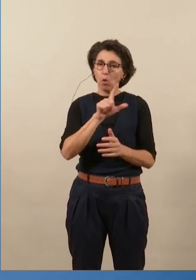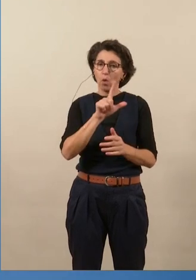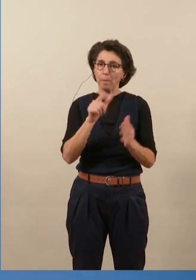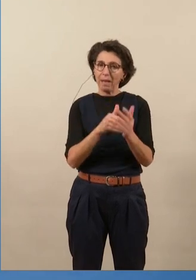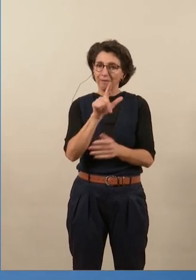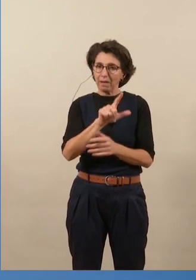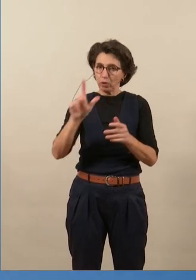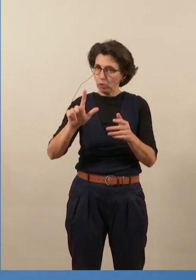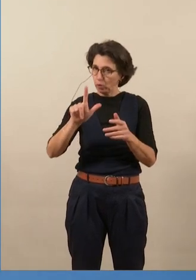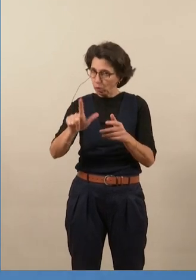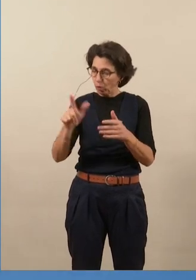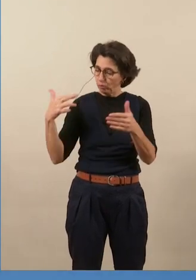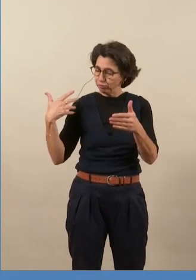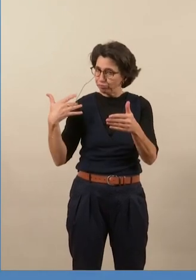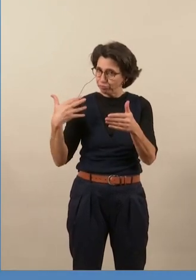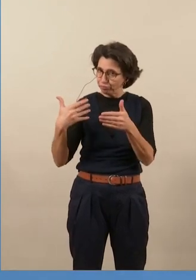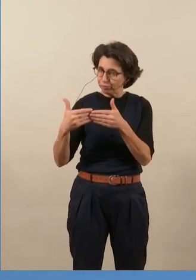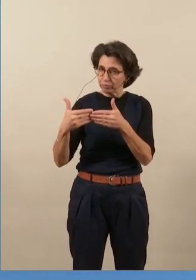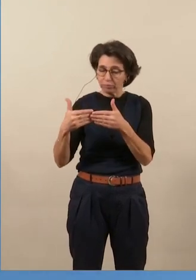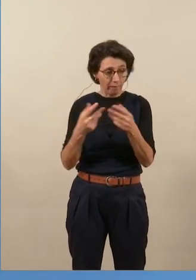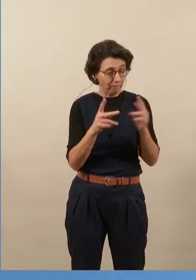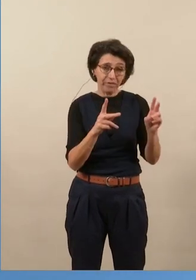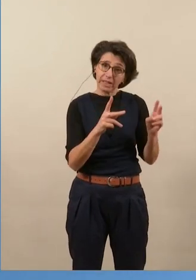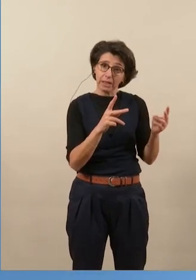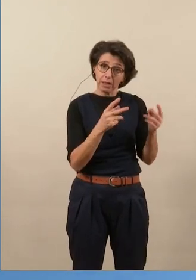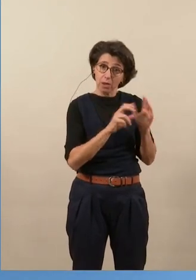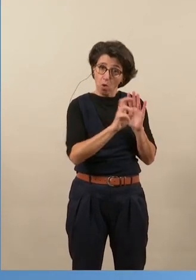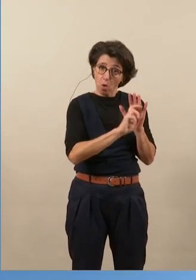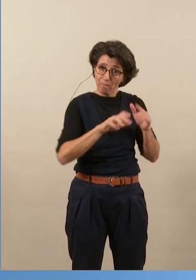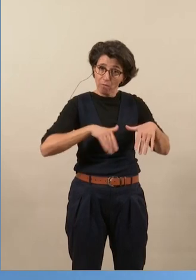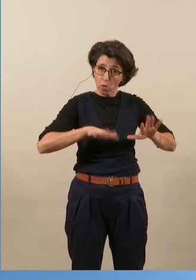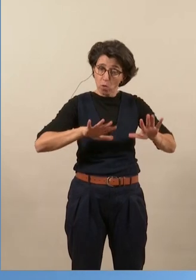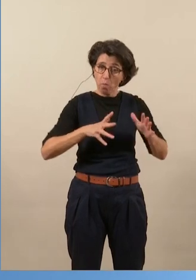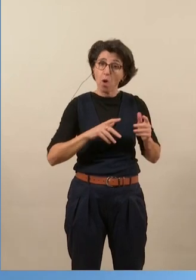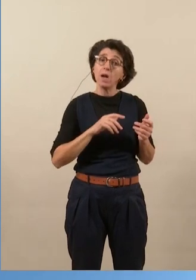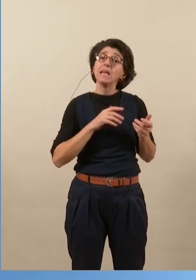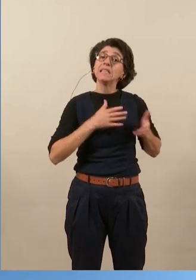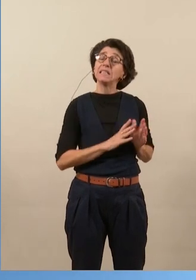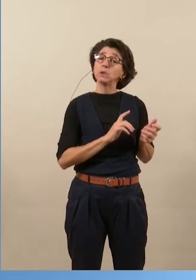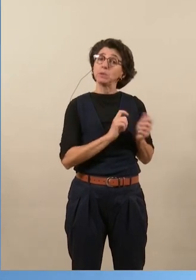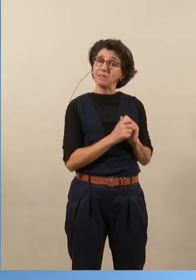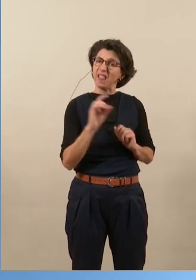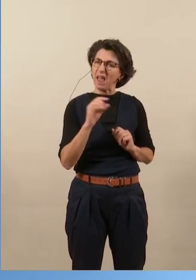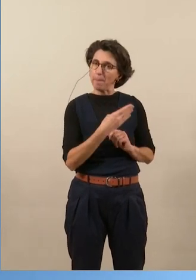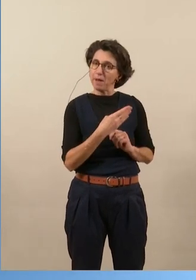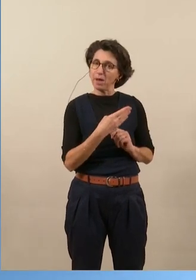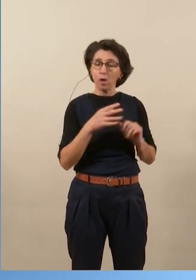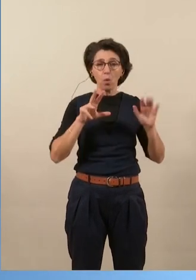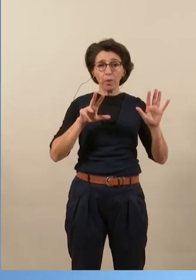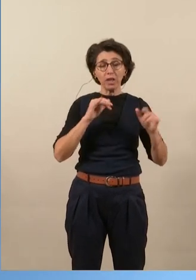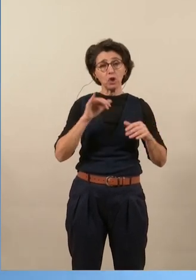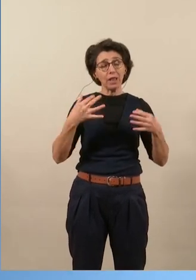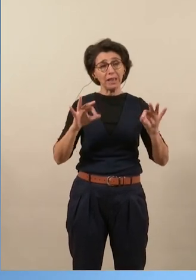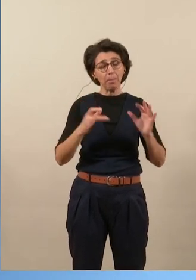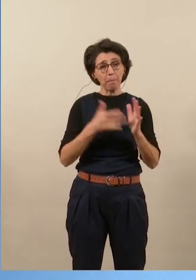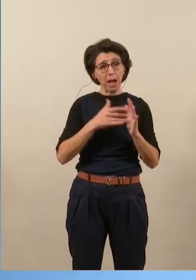grandnoble toutes les décisions modificatives ont été accompagné d'une note de 8 à 10 pages d'explication précise